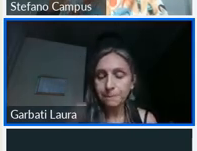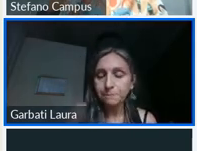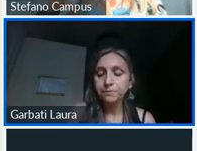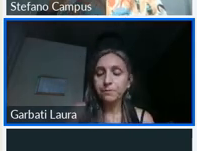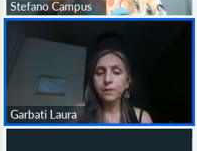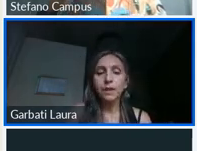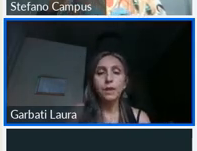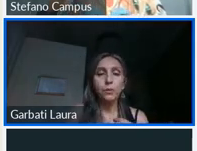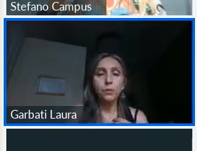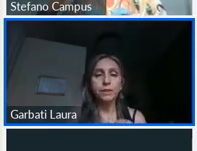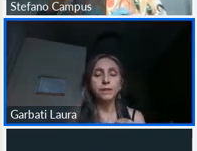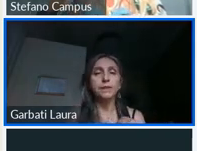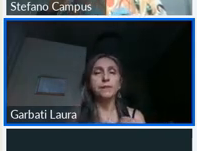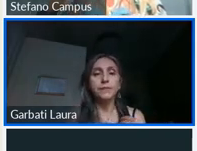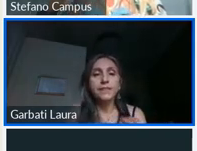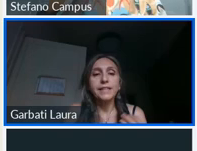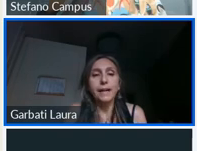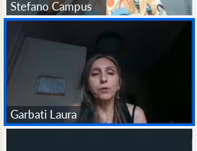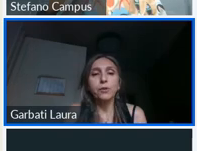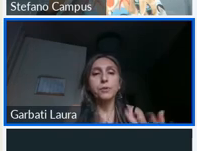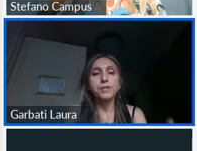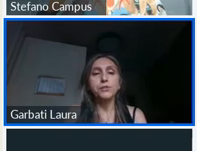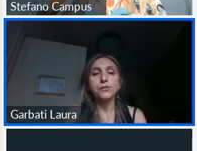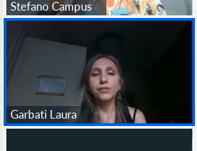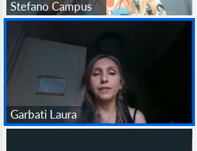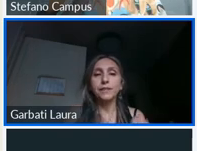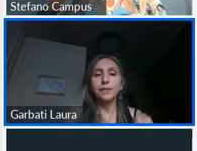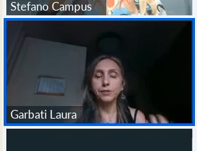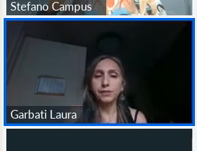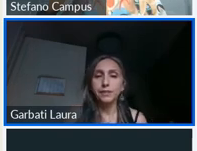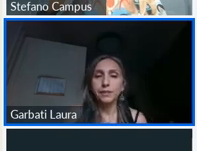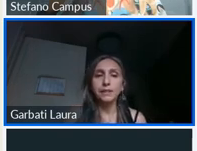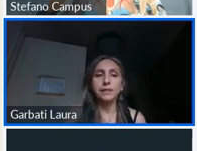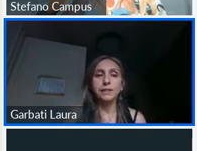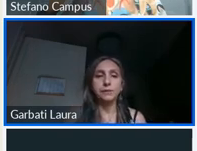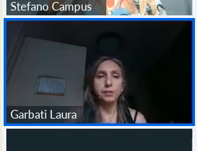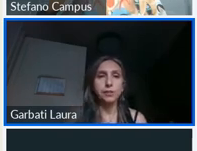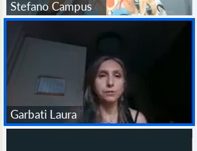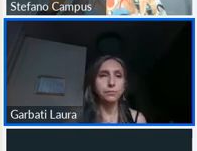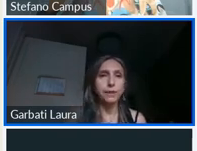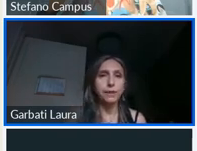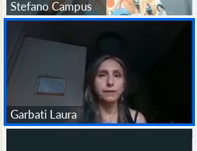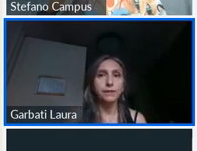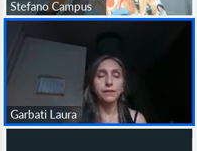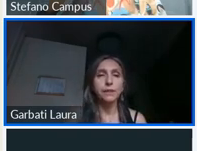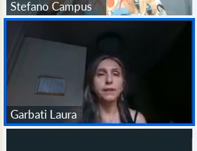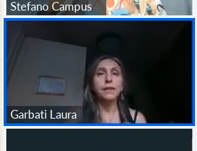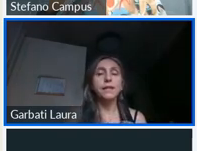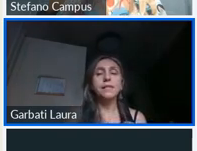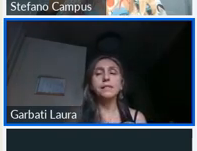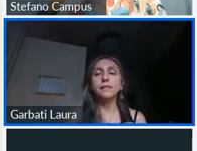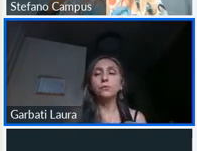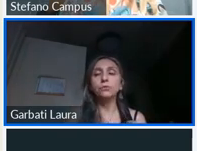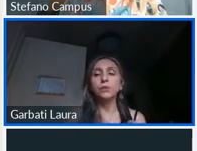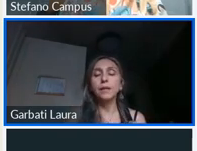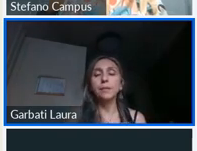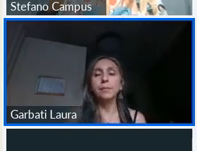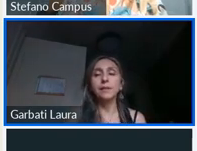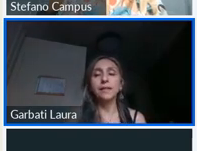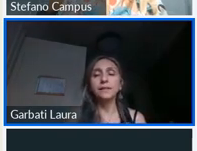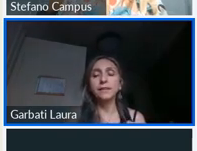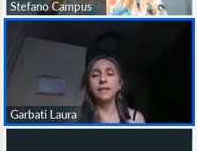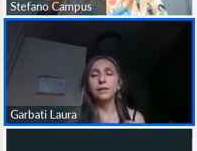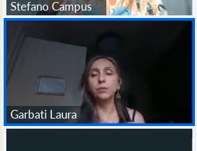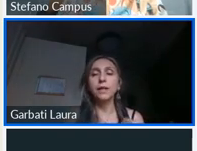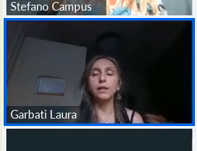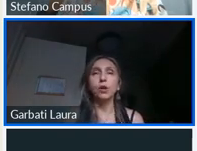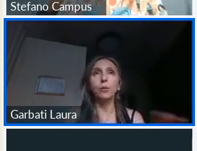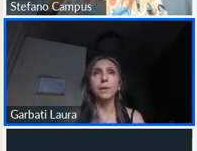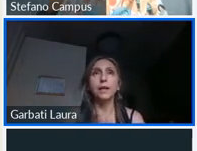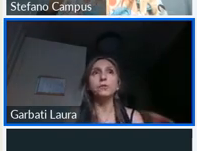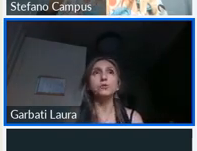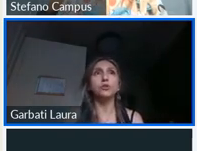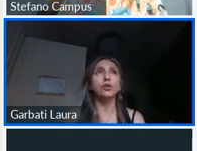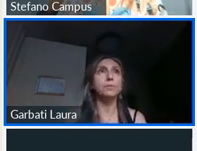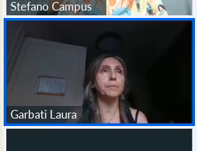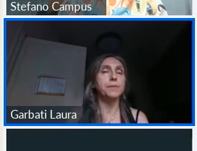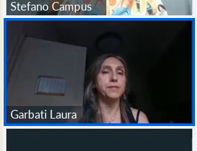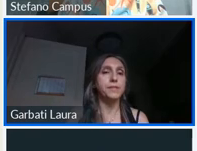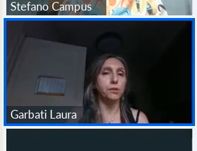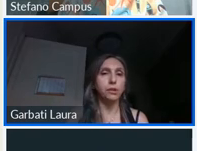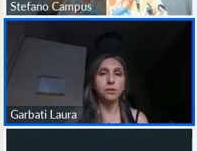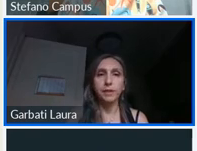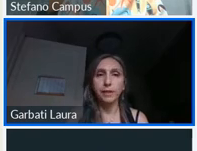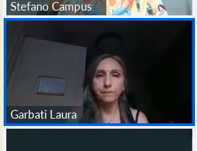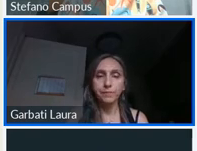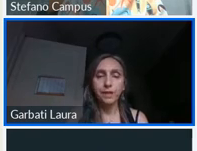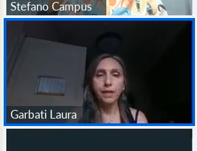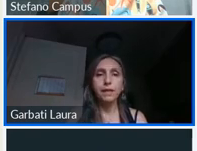scontato. Quindi vediamo questi oggetti, questi diritti, questi strumenti. Innanzitutto la proprietà intellettuale e il copyright non sono